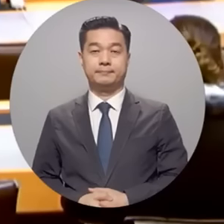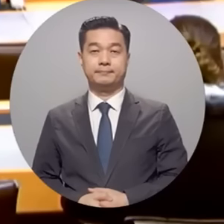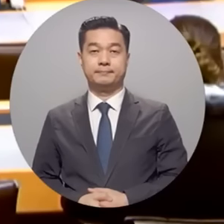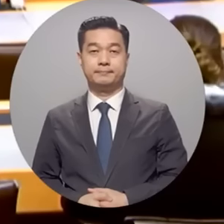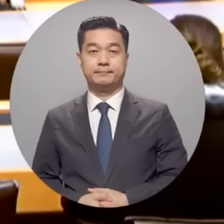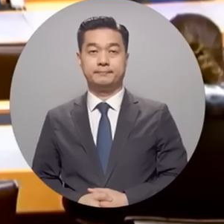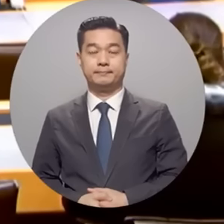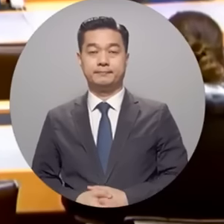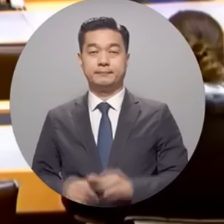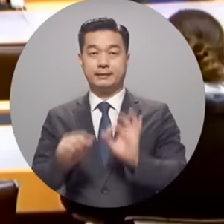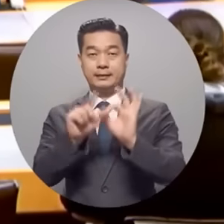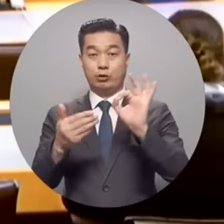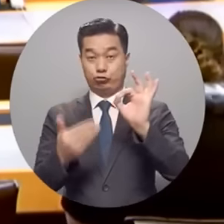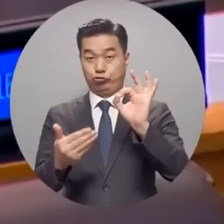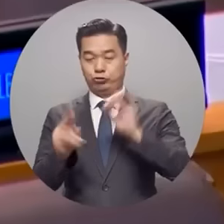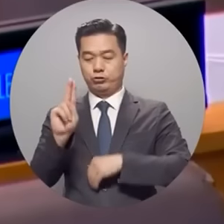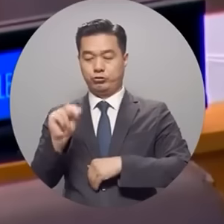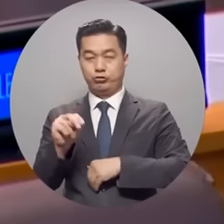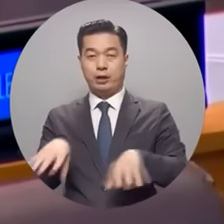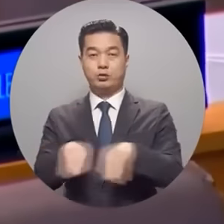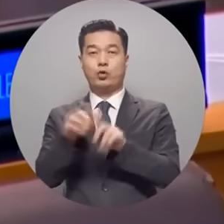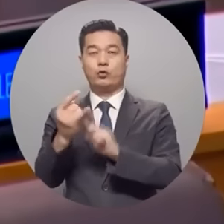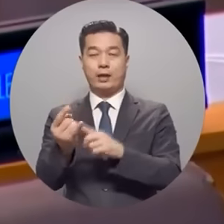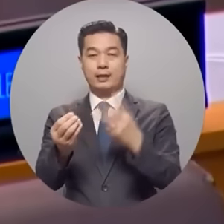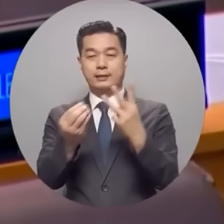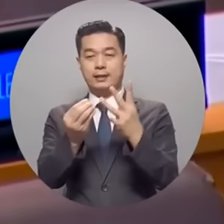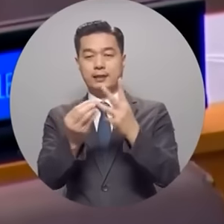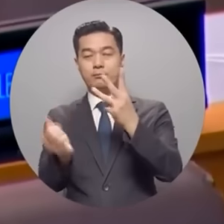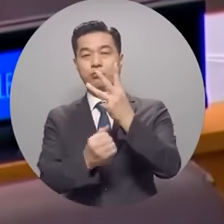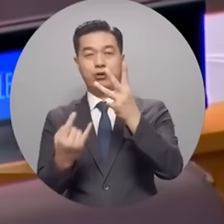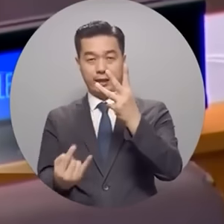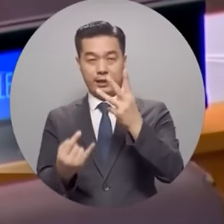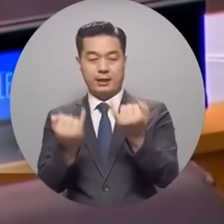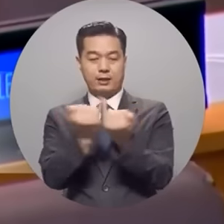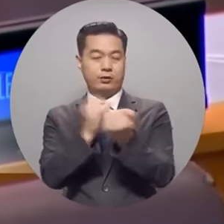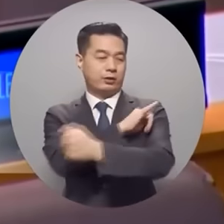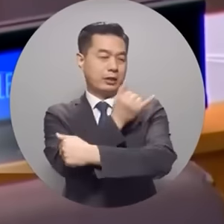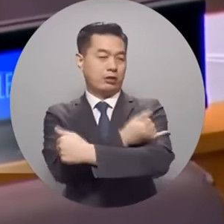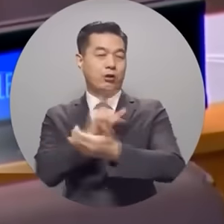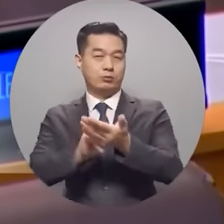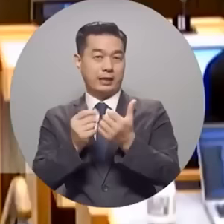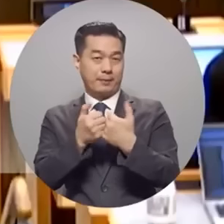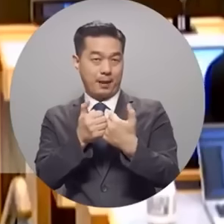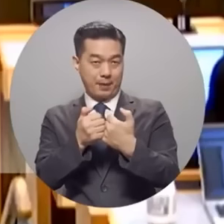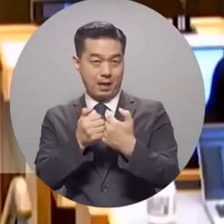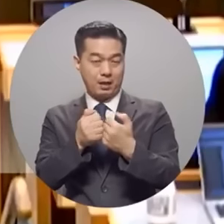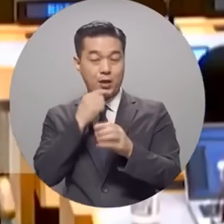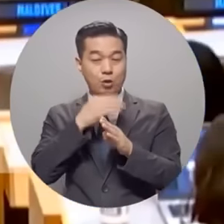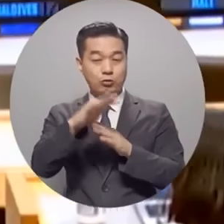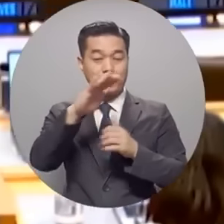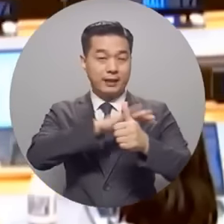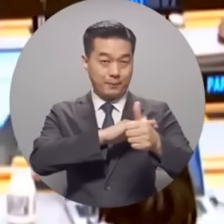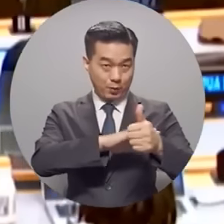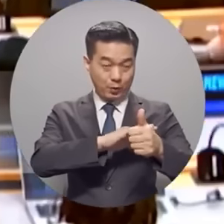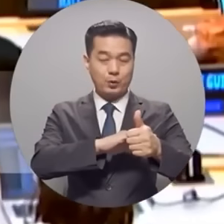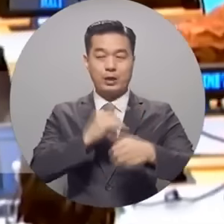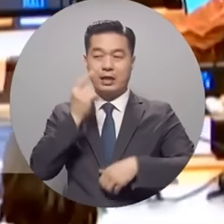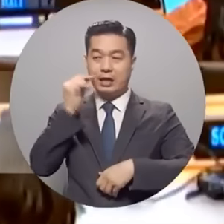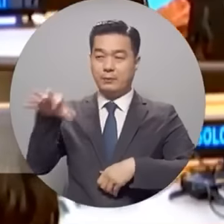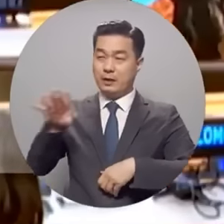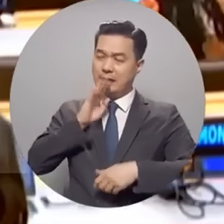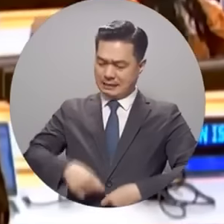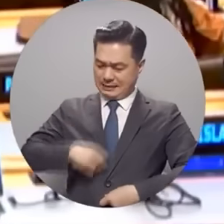지난 9일 유엔 총회 제3위원회 여성 인권을 주제로 한 이날 회의에서 북한 대표가 일본군 위안부 문제에 대해 일본의